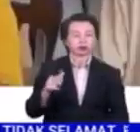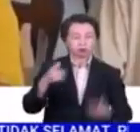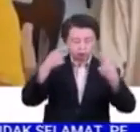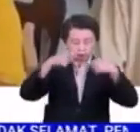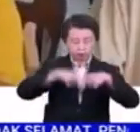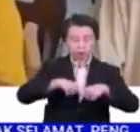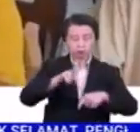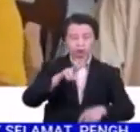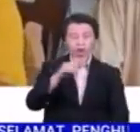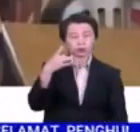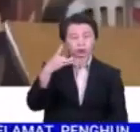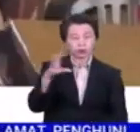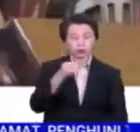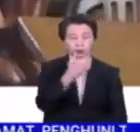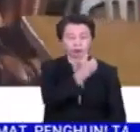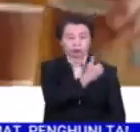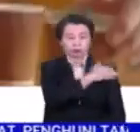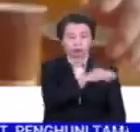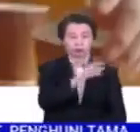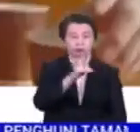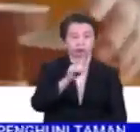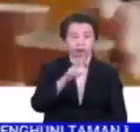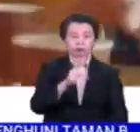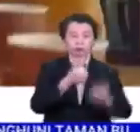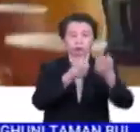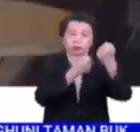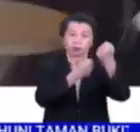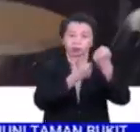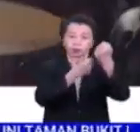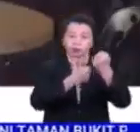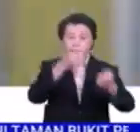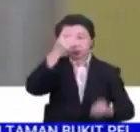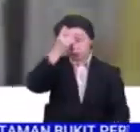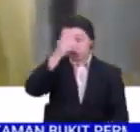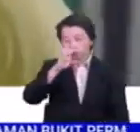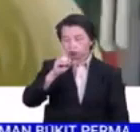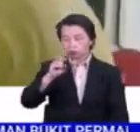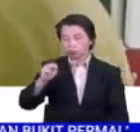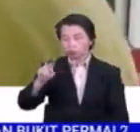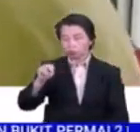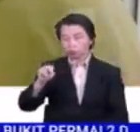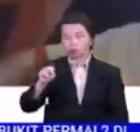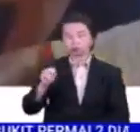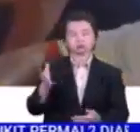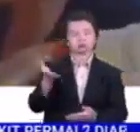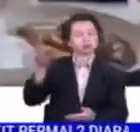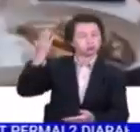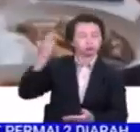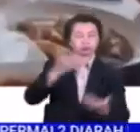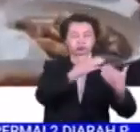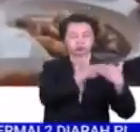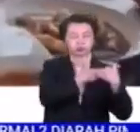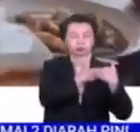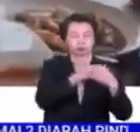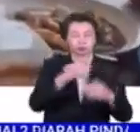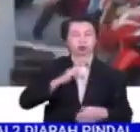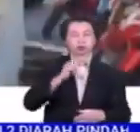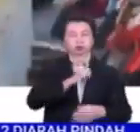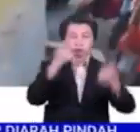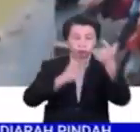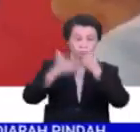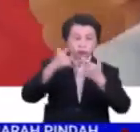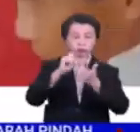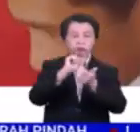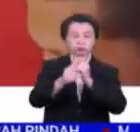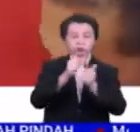2018 dan bekas ahli Dewa Negeri layang-layang dataon Hafiz sebelum ini menyandang jabatan exco pelancongan belia dan